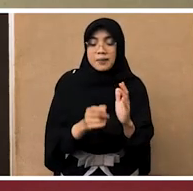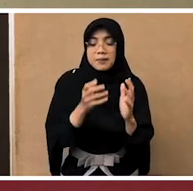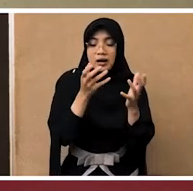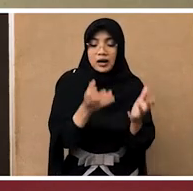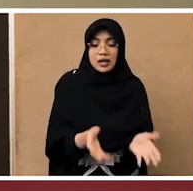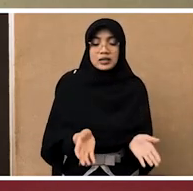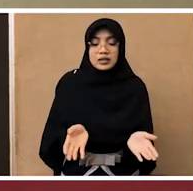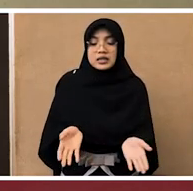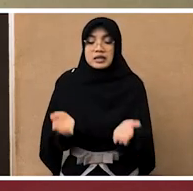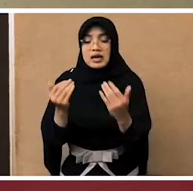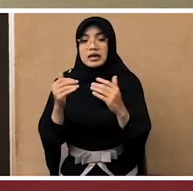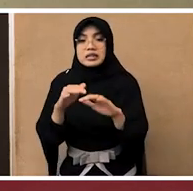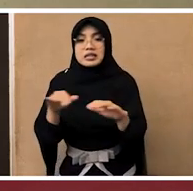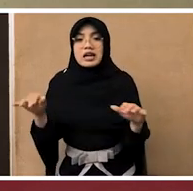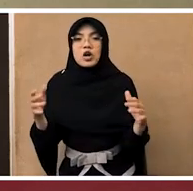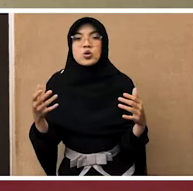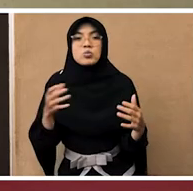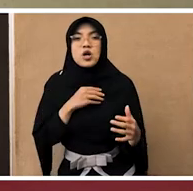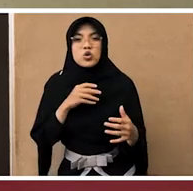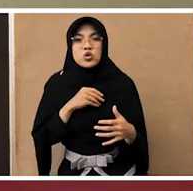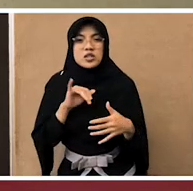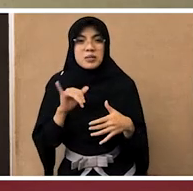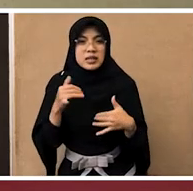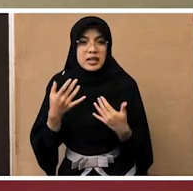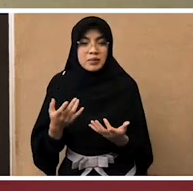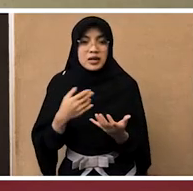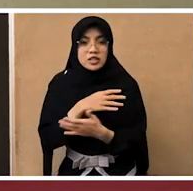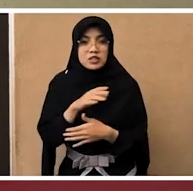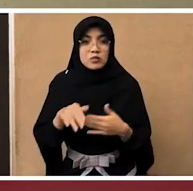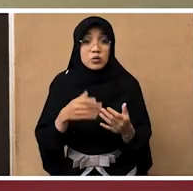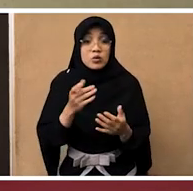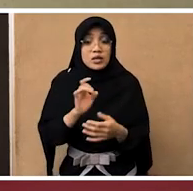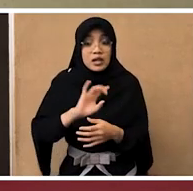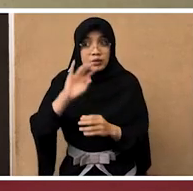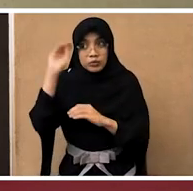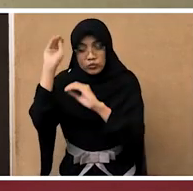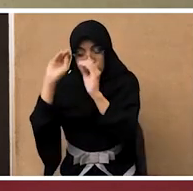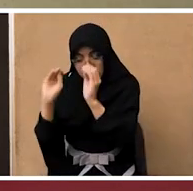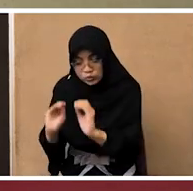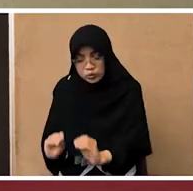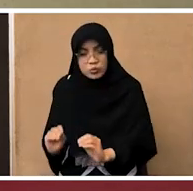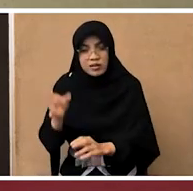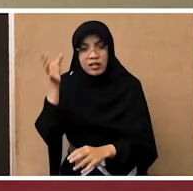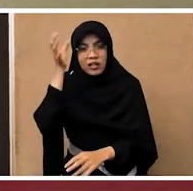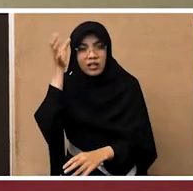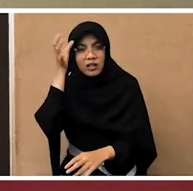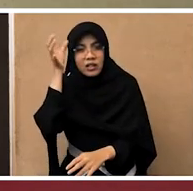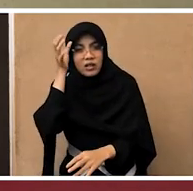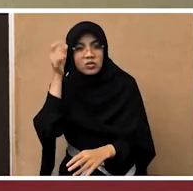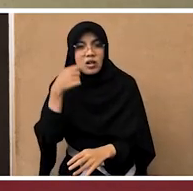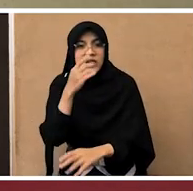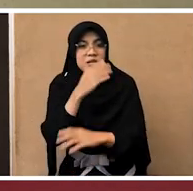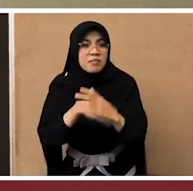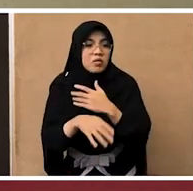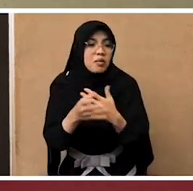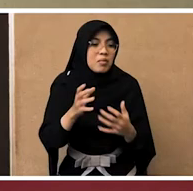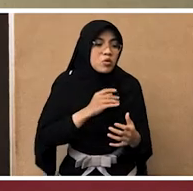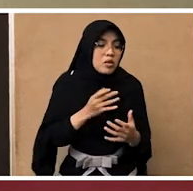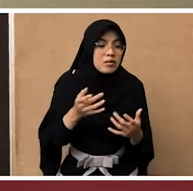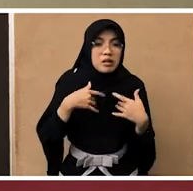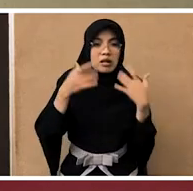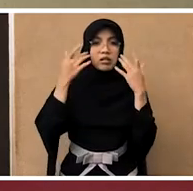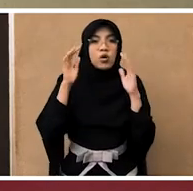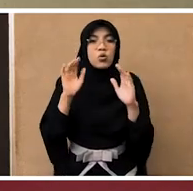berat sedang dan ringan itu seperti apa ini yang akan di satu sisi perumus undang-undang sendiri nggak paham soal penyerangan disabilitas tapi dia menentukan